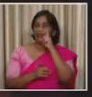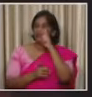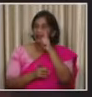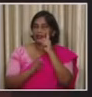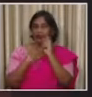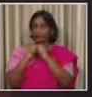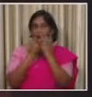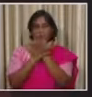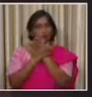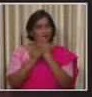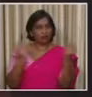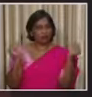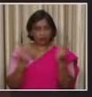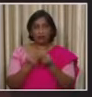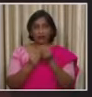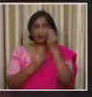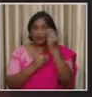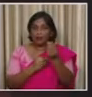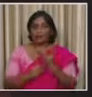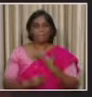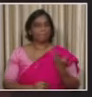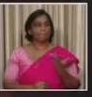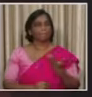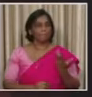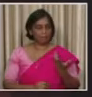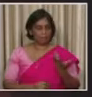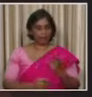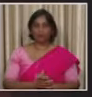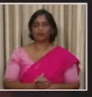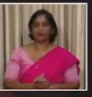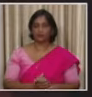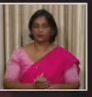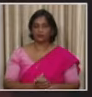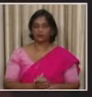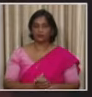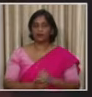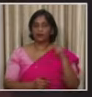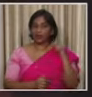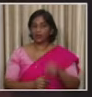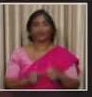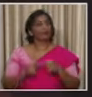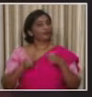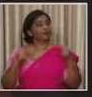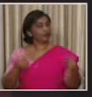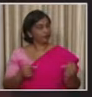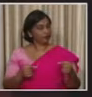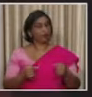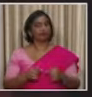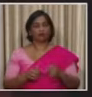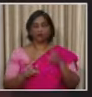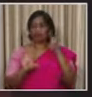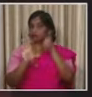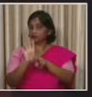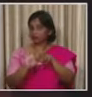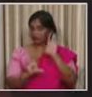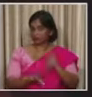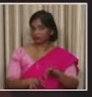එකකටවත් විසඳුමක් ලබා දෙන්නට හැකියාවකුත් නැහැ අද විපක්ෂයේ අසුන්ගෙන